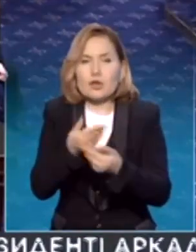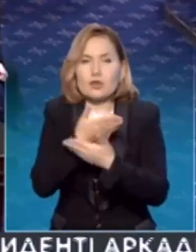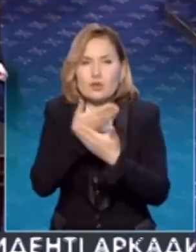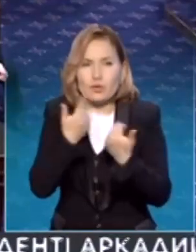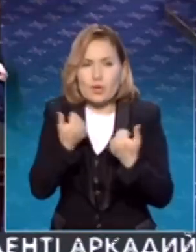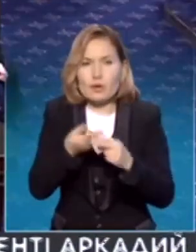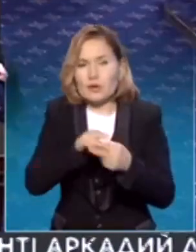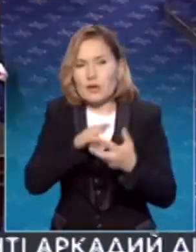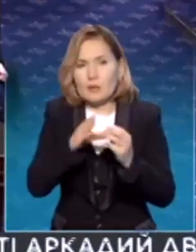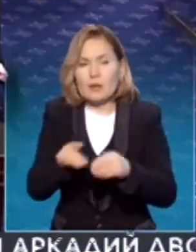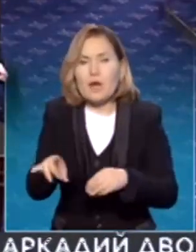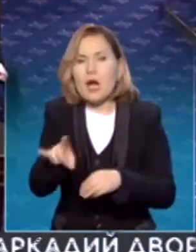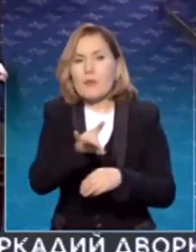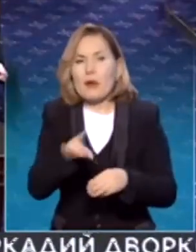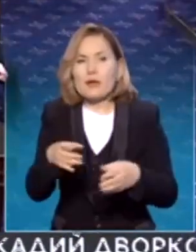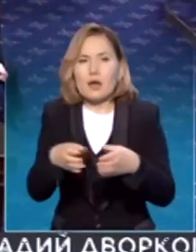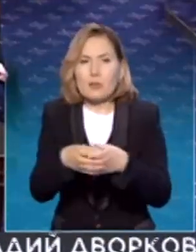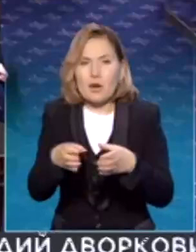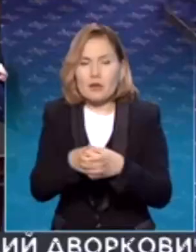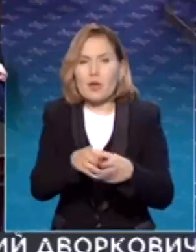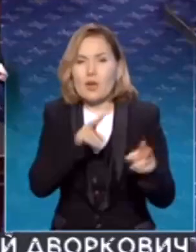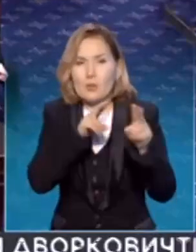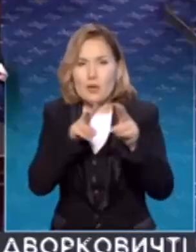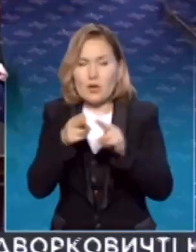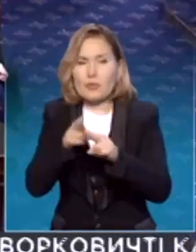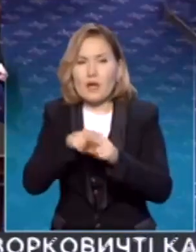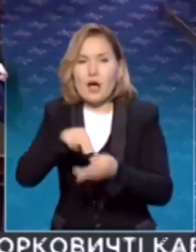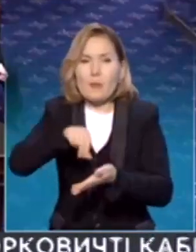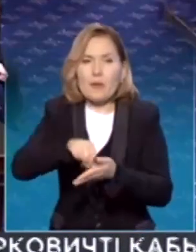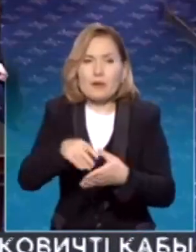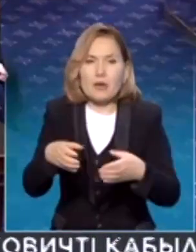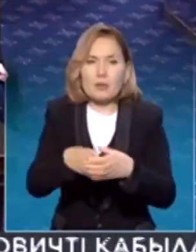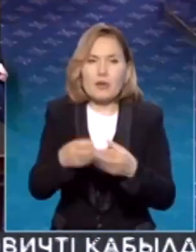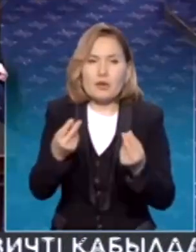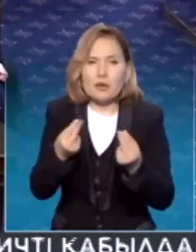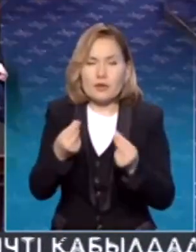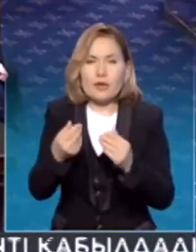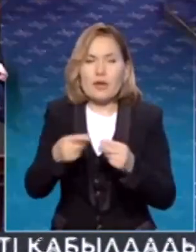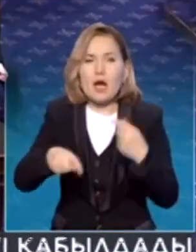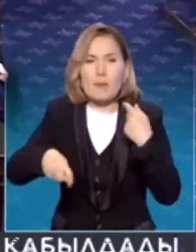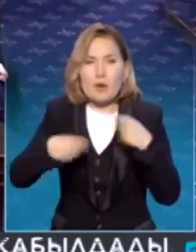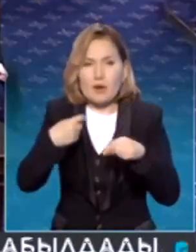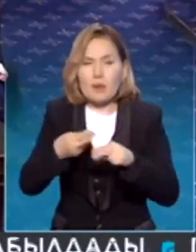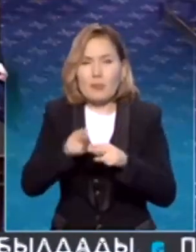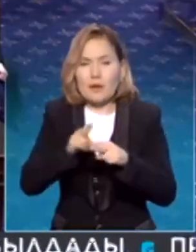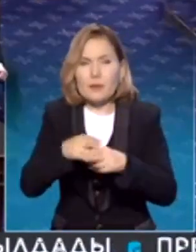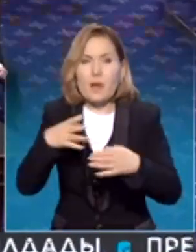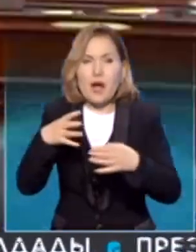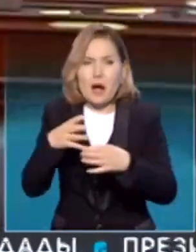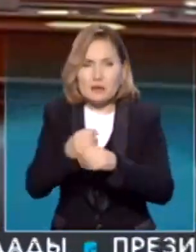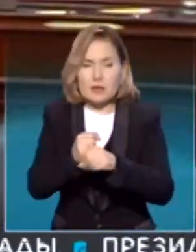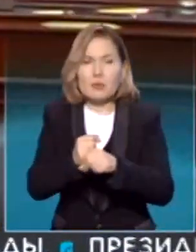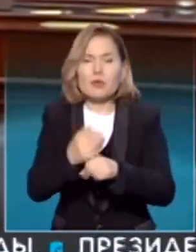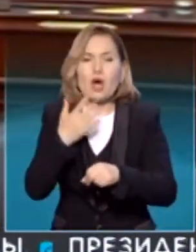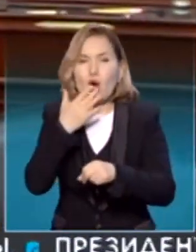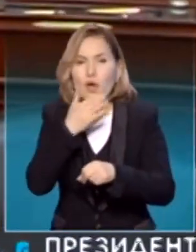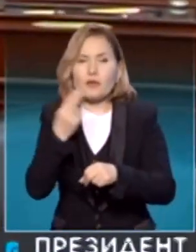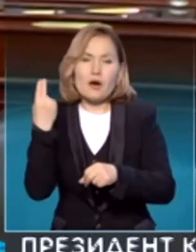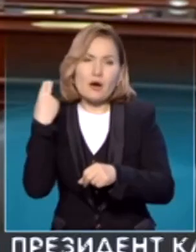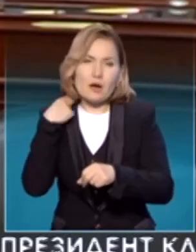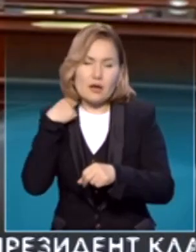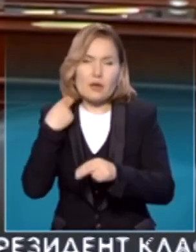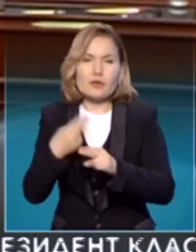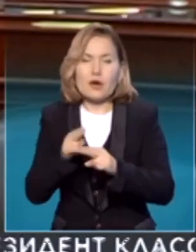болмай қалады. Десе де Республикалық партияның бақылауындағы өкілдер палатасы бюджет шығындарын елеулі азайтпай, ұлттық қарыздың